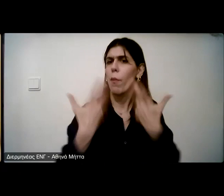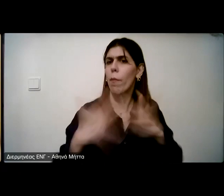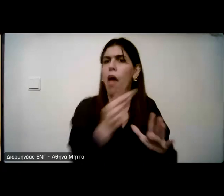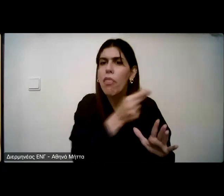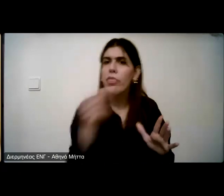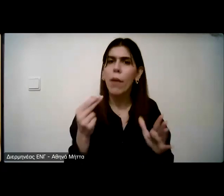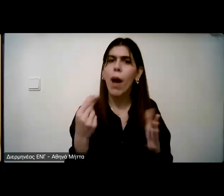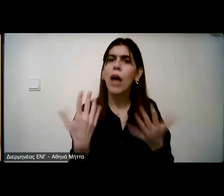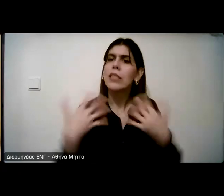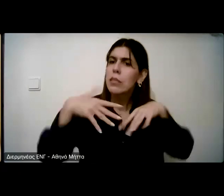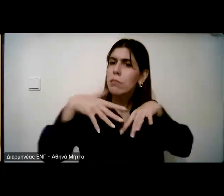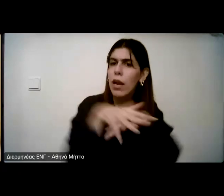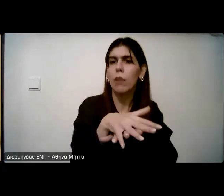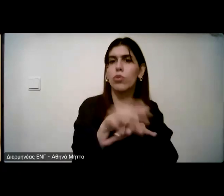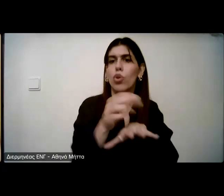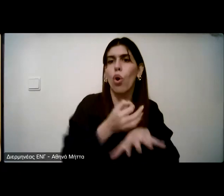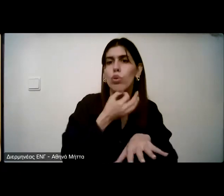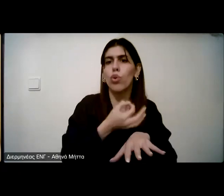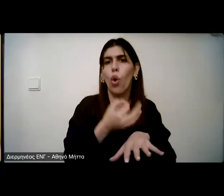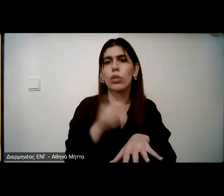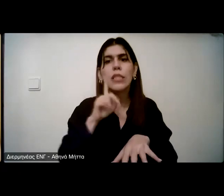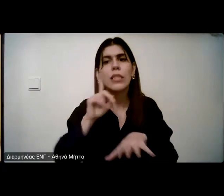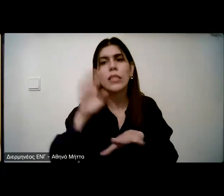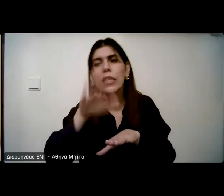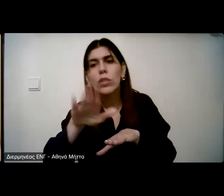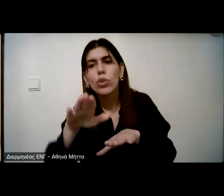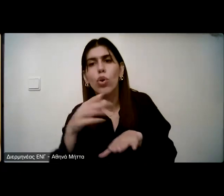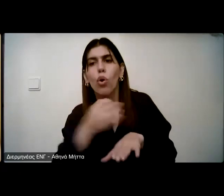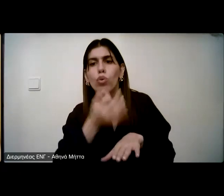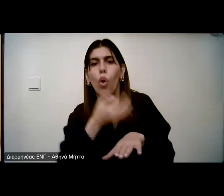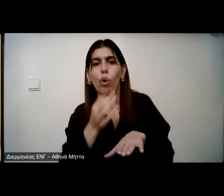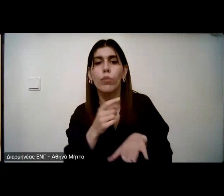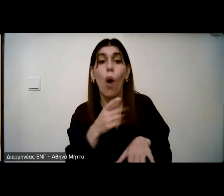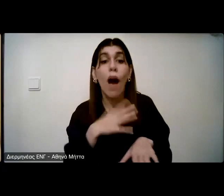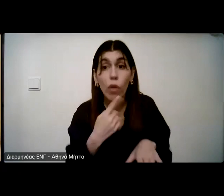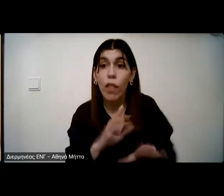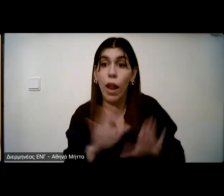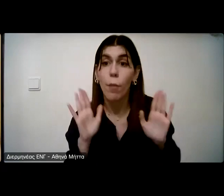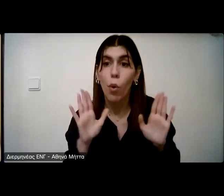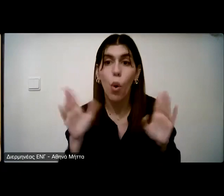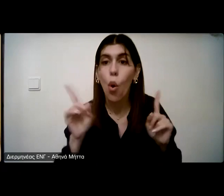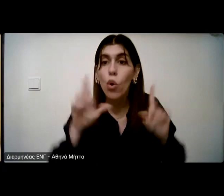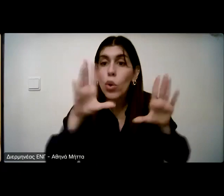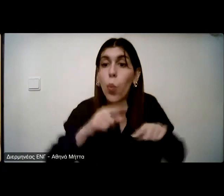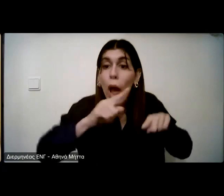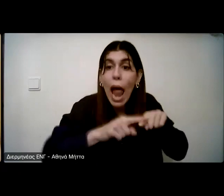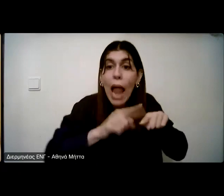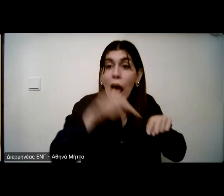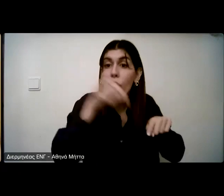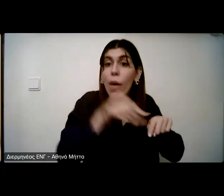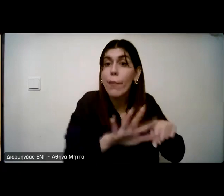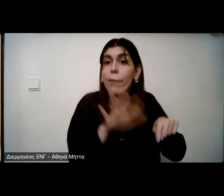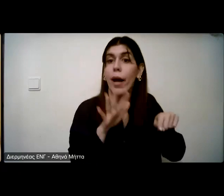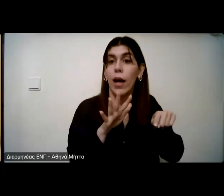την σεξιστικό λόγο κλπ. Αυτό εννοούσα, όχι στα ελληνικά πανεπιστήμια. Τώρα, όσον αφορά τα ελληνικά